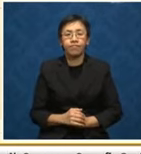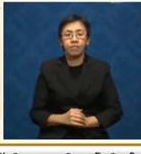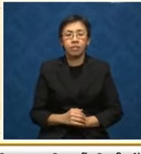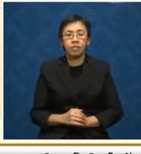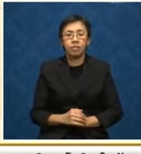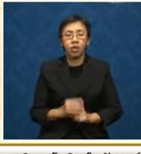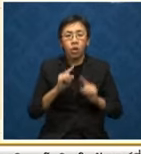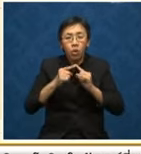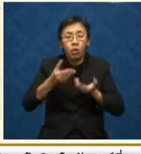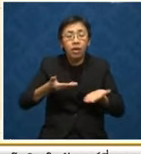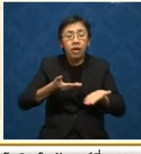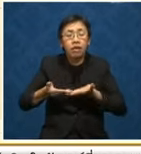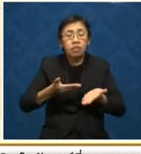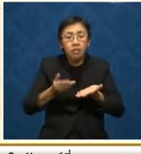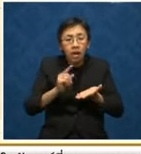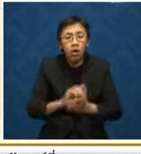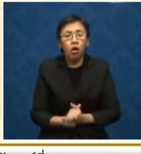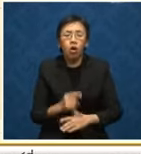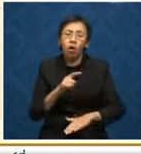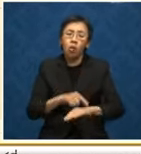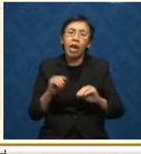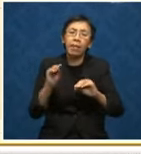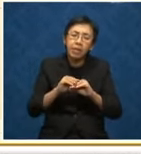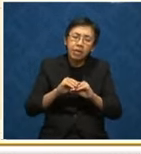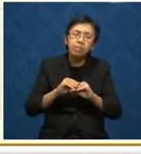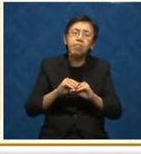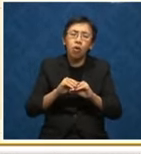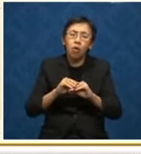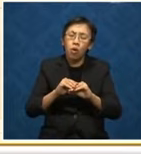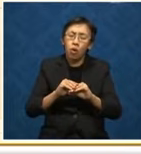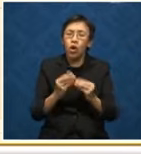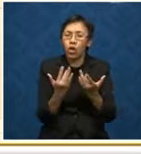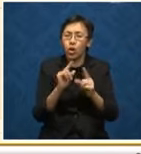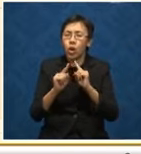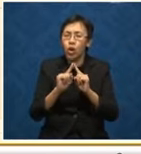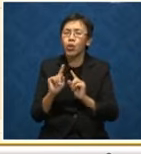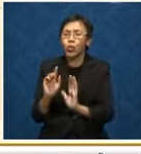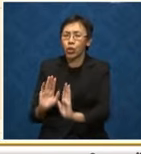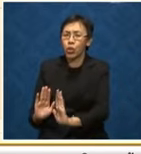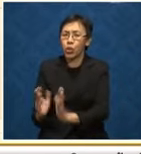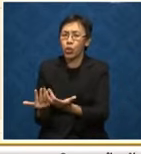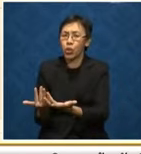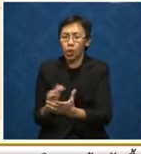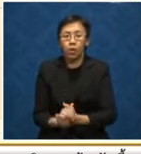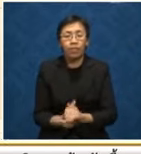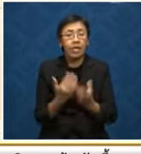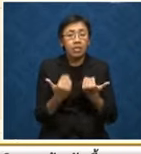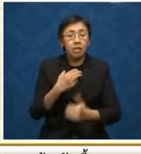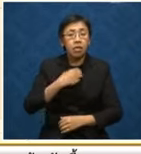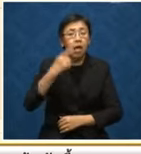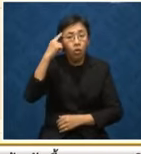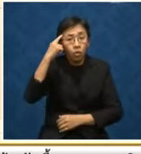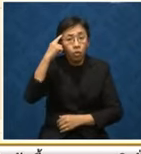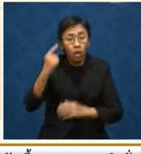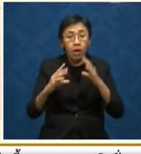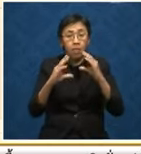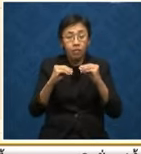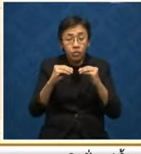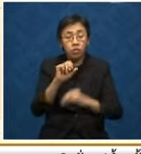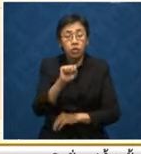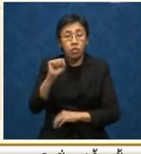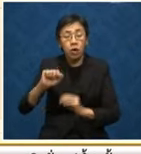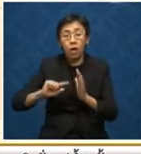ารือเพิ่มเวลาอีกนิดหน่อยอะไรอย่างเงี้ยเดี๋ยวค่อยเข้าว่าอีกตอนนึงเอาเรื่องว่าเวลาเริ่มครับเวลาเริ่